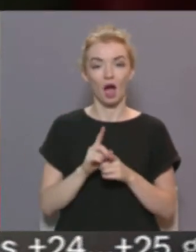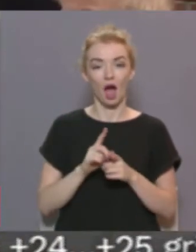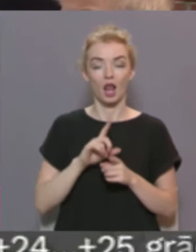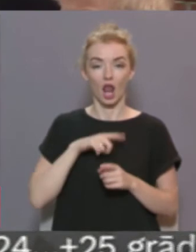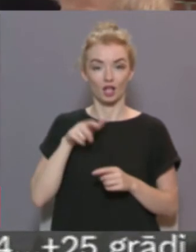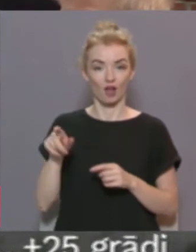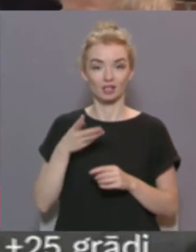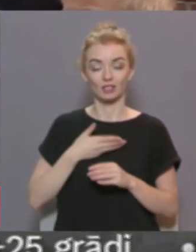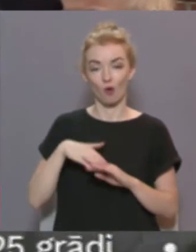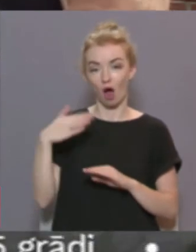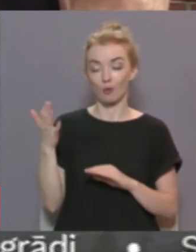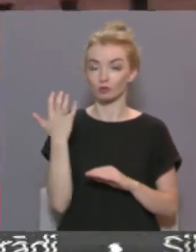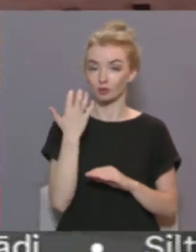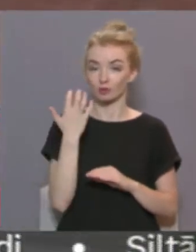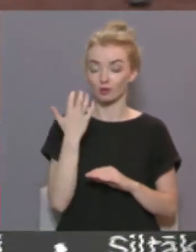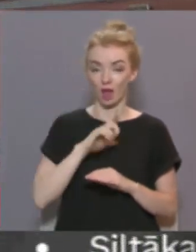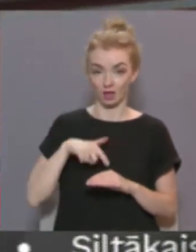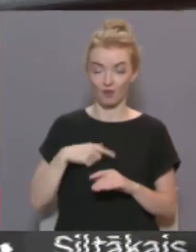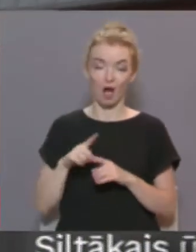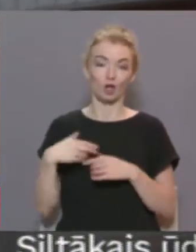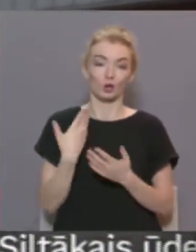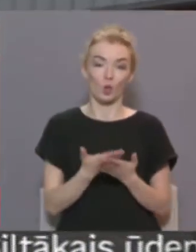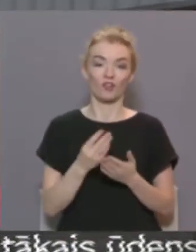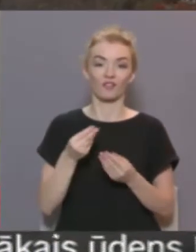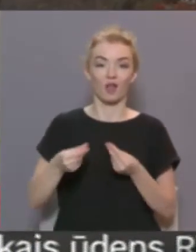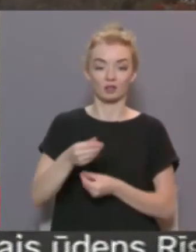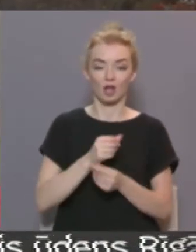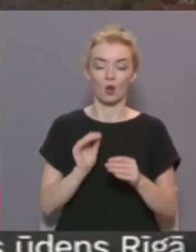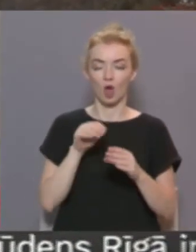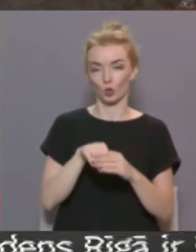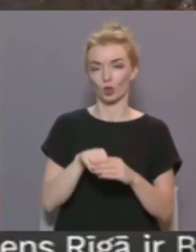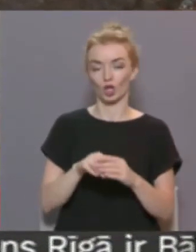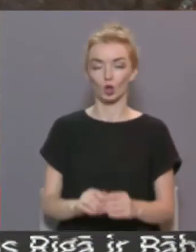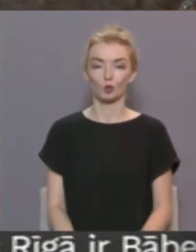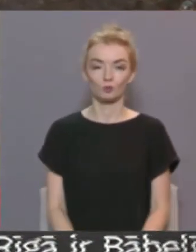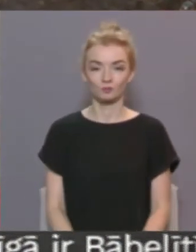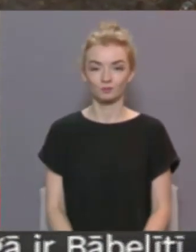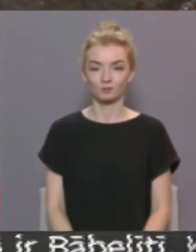tie, kuri finansiāli dot ieguldījumu arī Latvijai. Madara Līcīte, Latvijas televīzija.